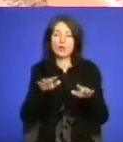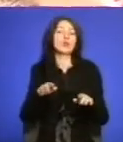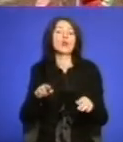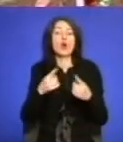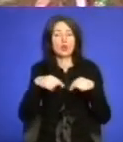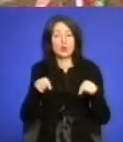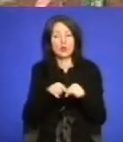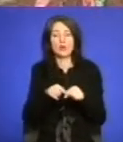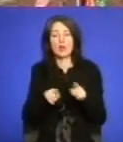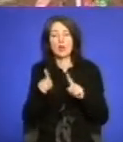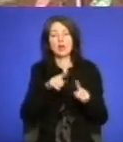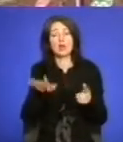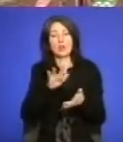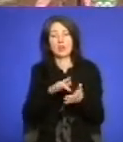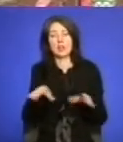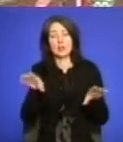школою